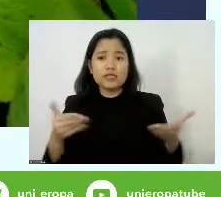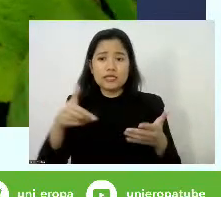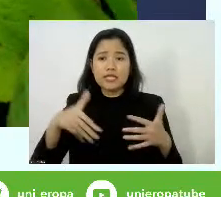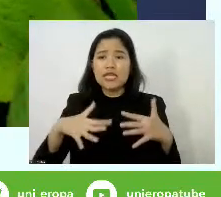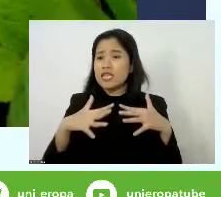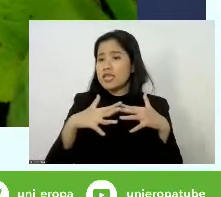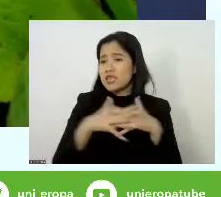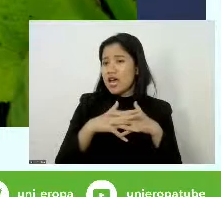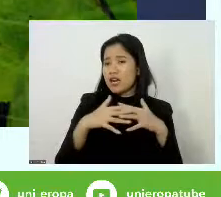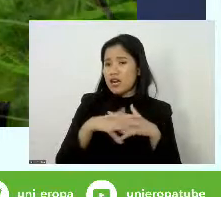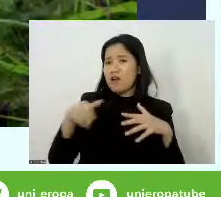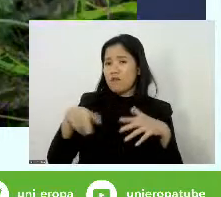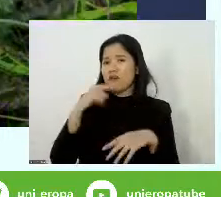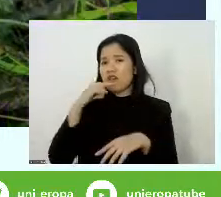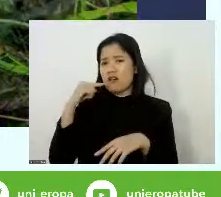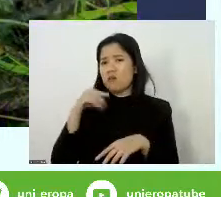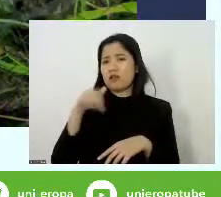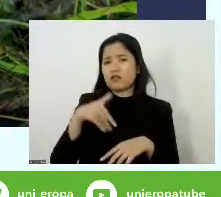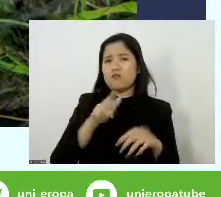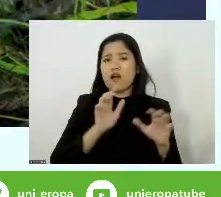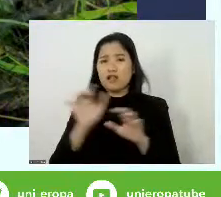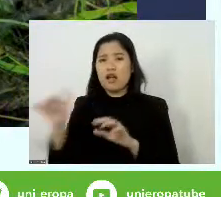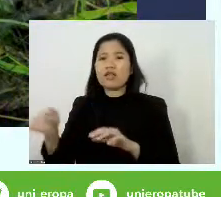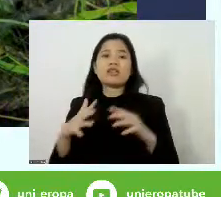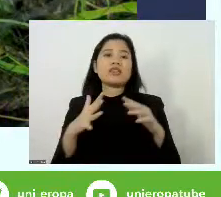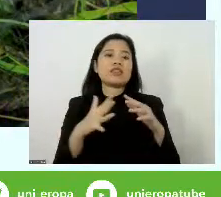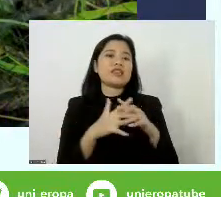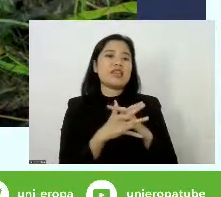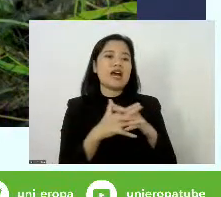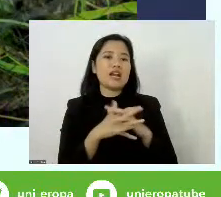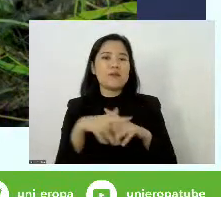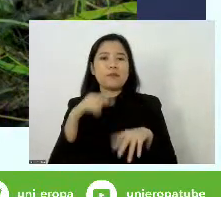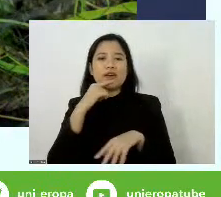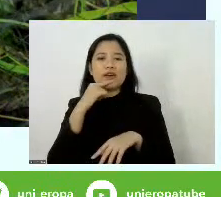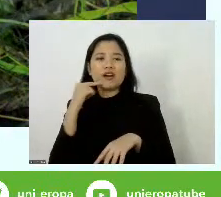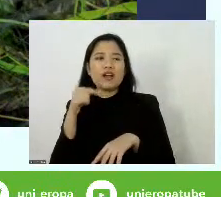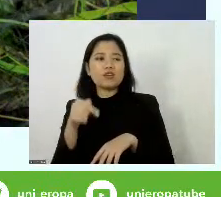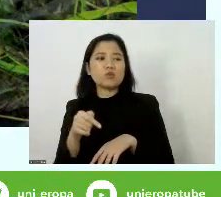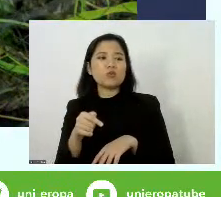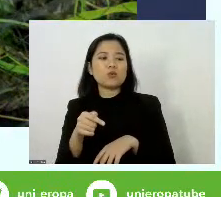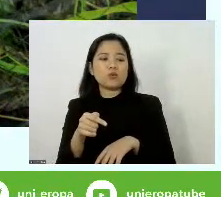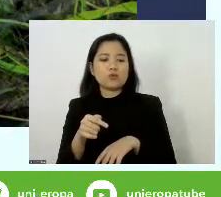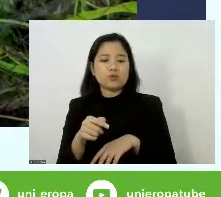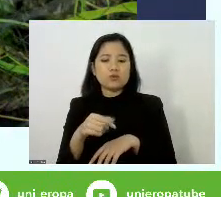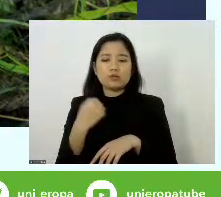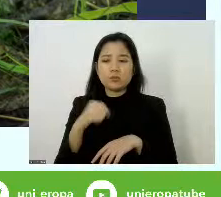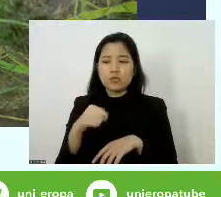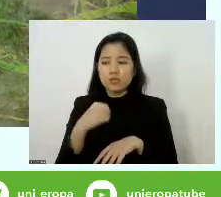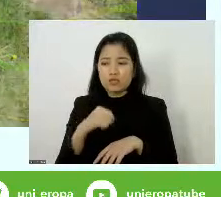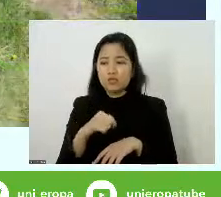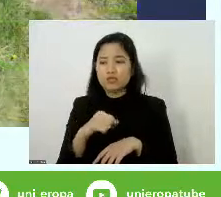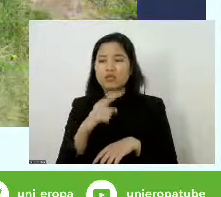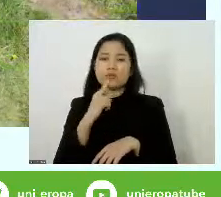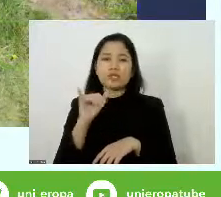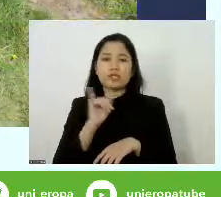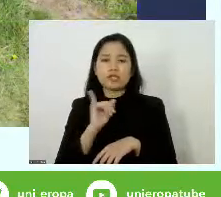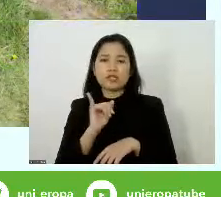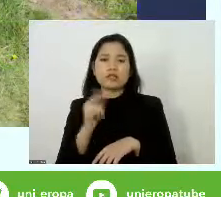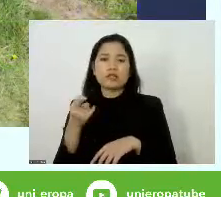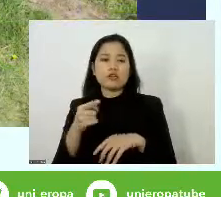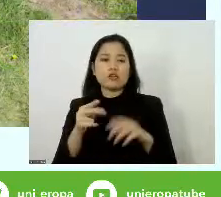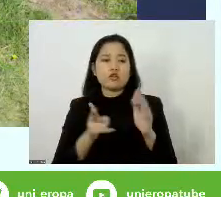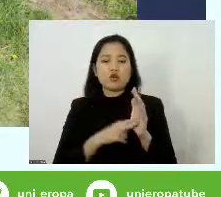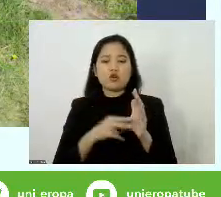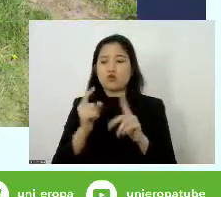Merah karena itu tanah yang kurang pas atau tidak atau tidak bernutrisi untuk untuk